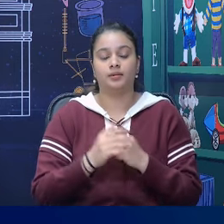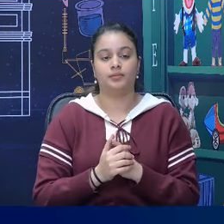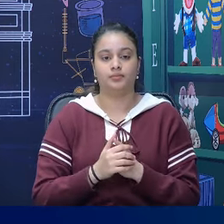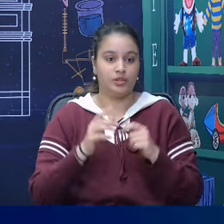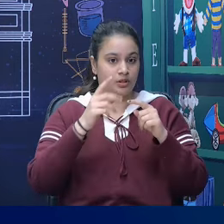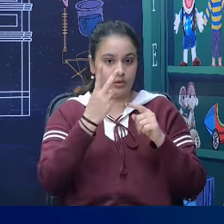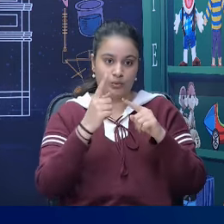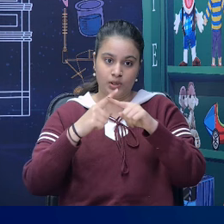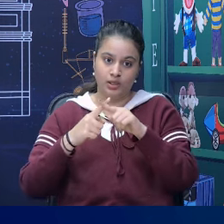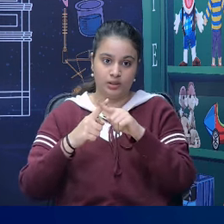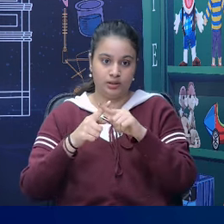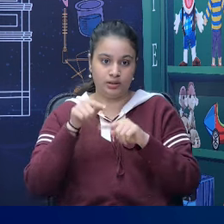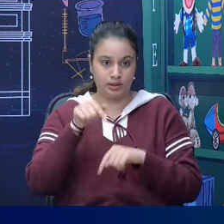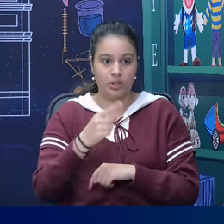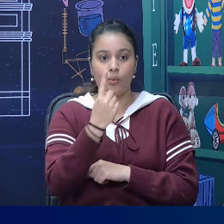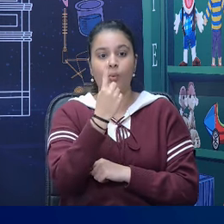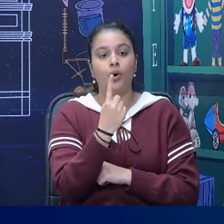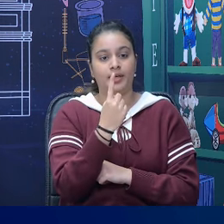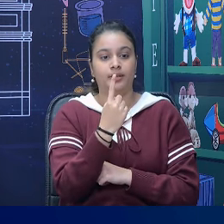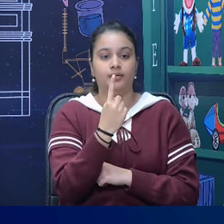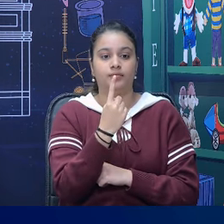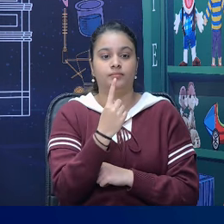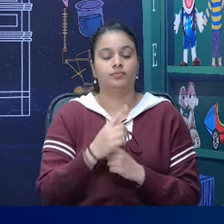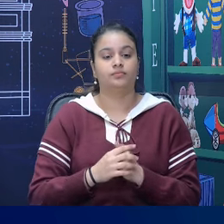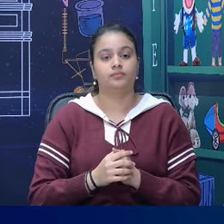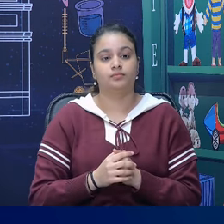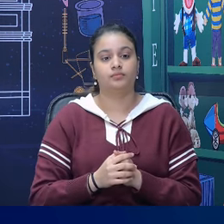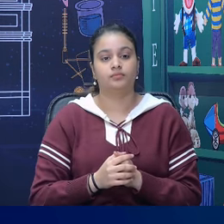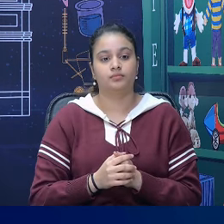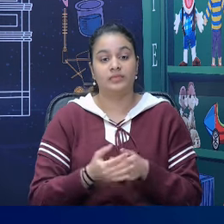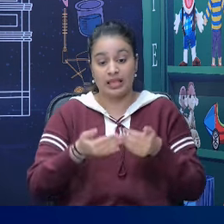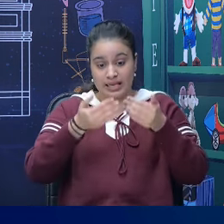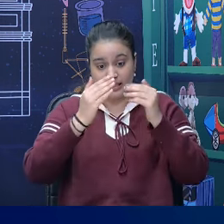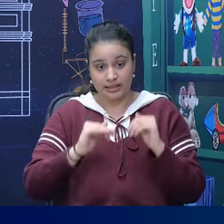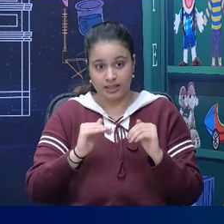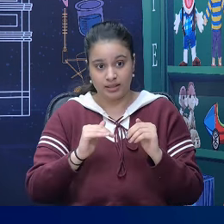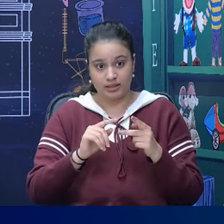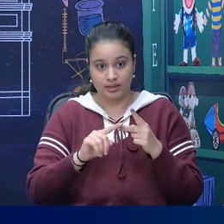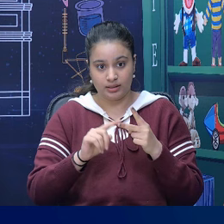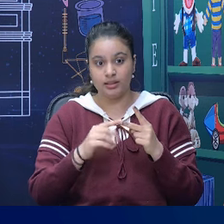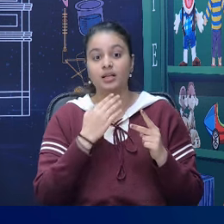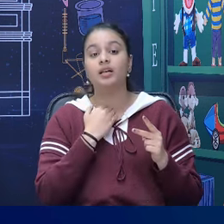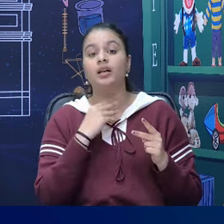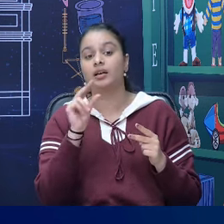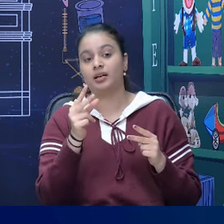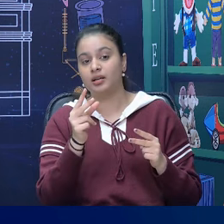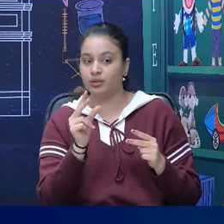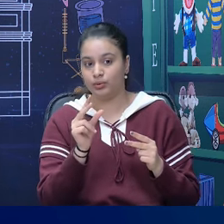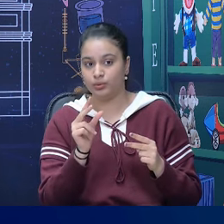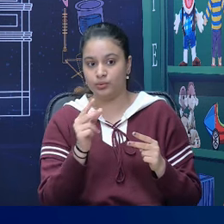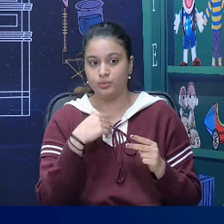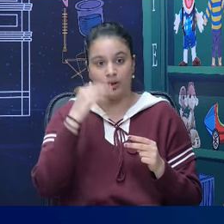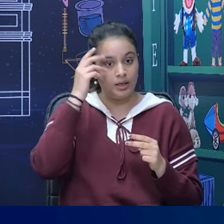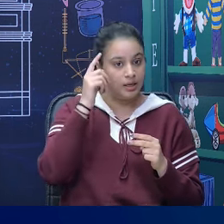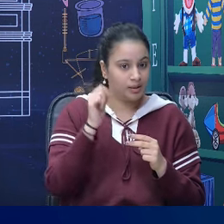2x तो इसमें एक टर्म है जी और जब मैंने दूसरा एक्सप्रेशन बात किया जैसे हमने लड्डू वाला एक्सप्रेशन बात किया था लड्डू वाला एक्सप्रेशन याद